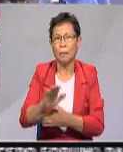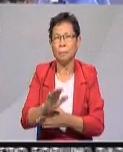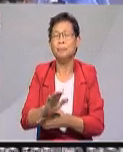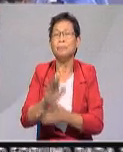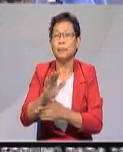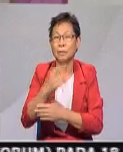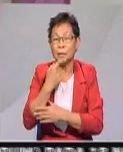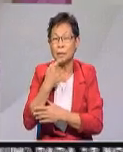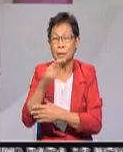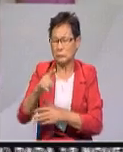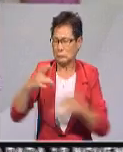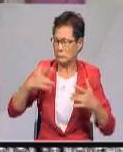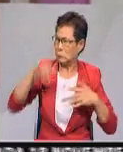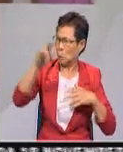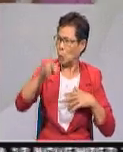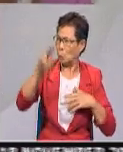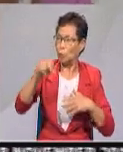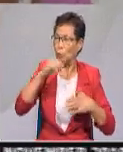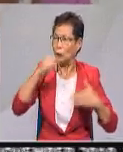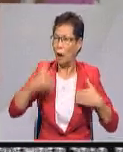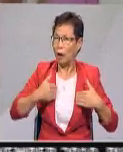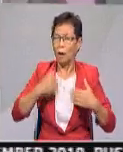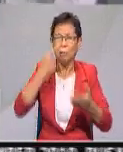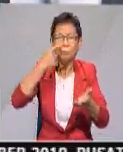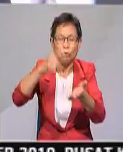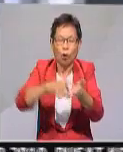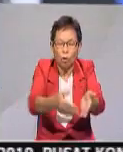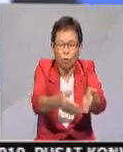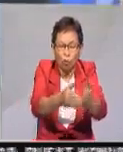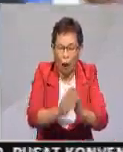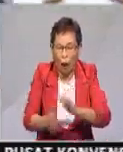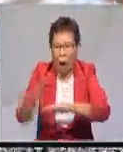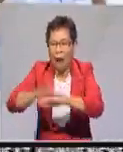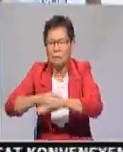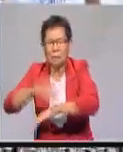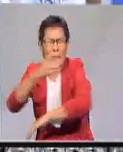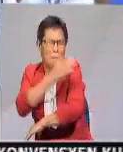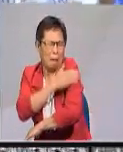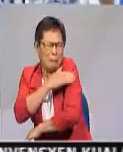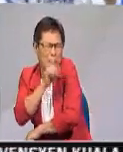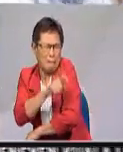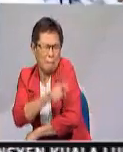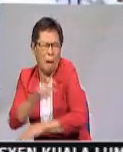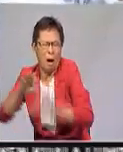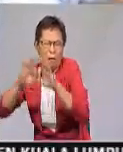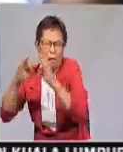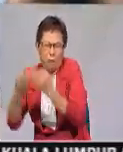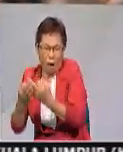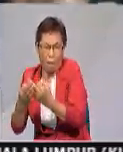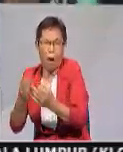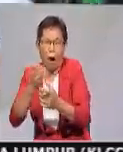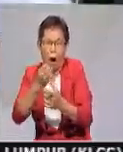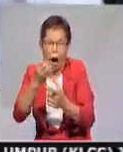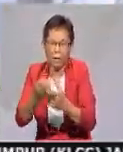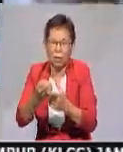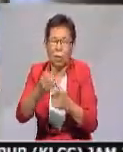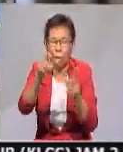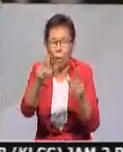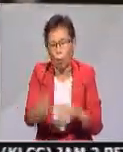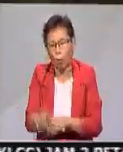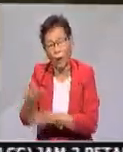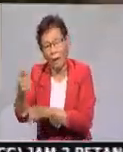pada itu menafikan dakwaan kononnya notis rayuan dibuat atas desakan pihak keluarga mangsa atau pihak